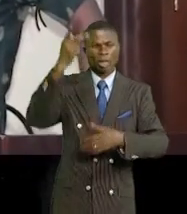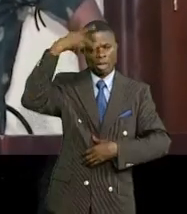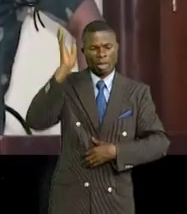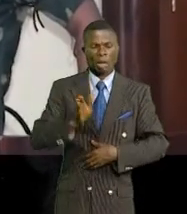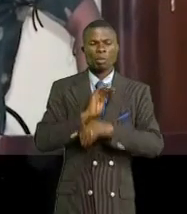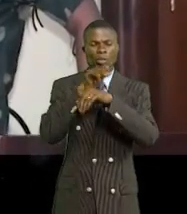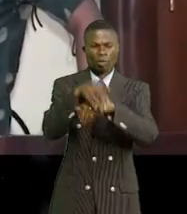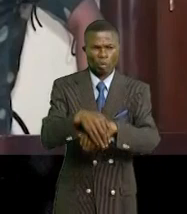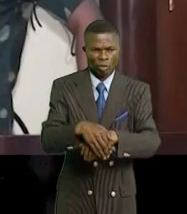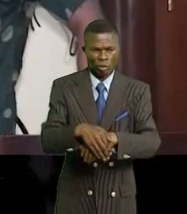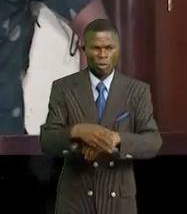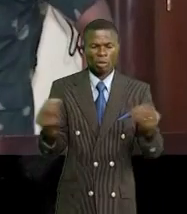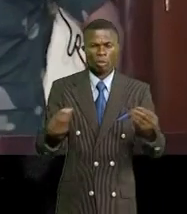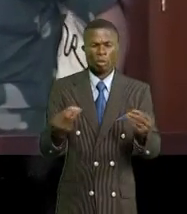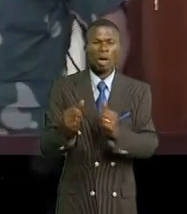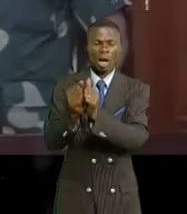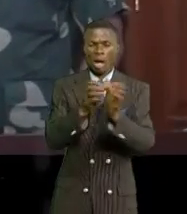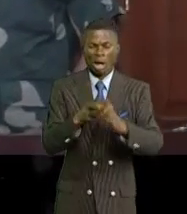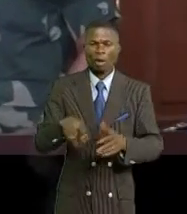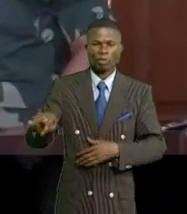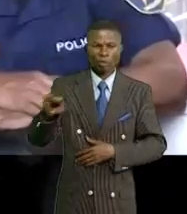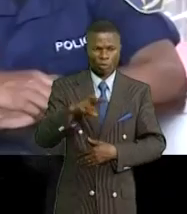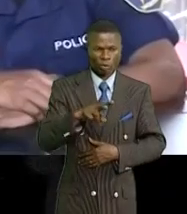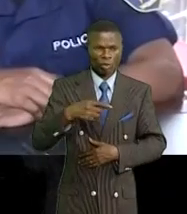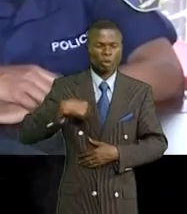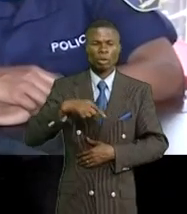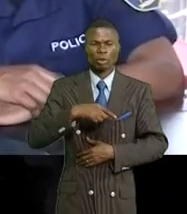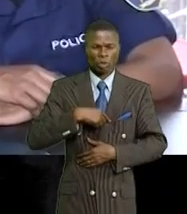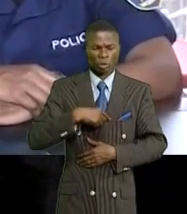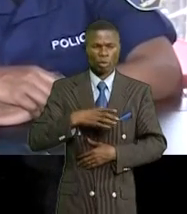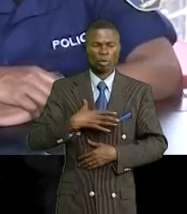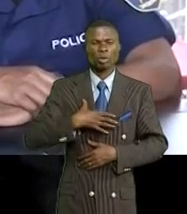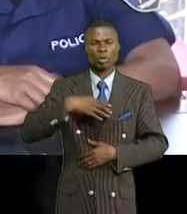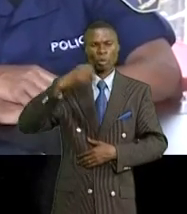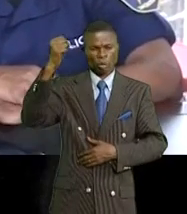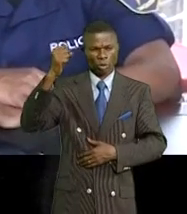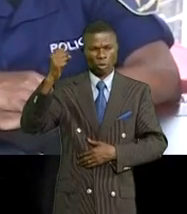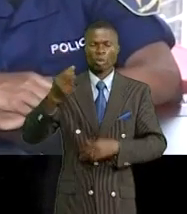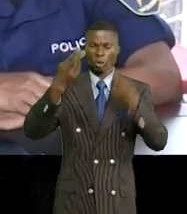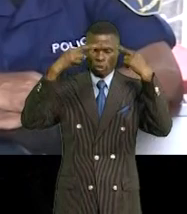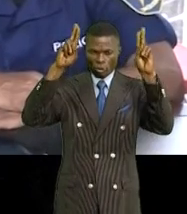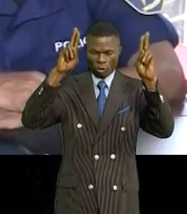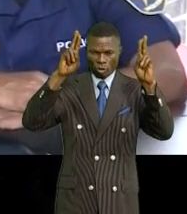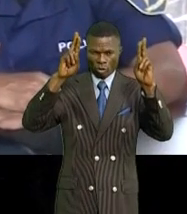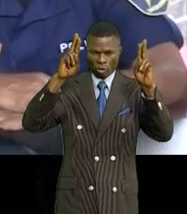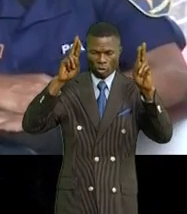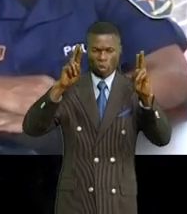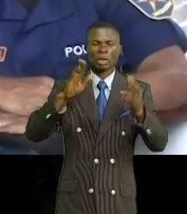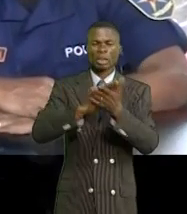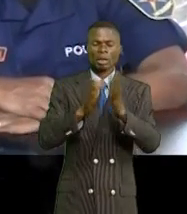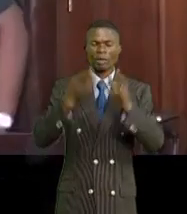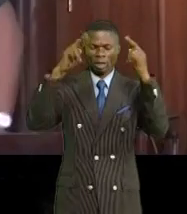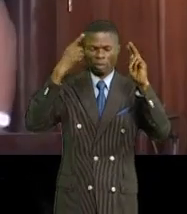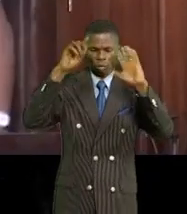civile, de sorte qu'ensemble, nous allions vers que cette réussite soit la réussite de tout le